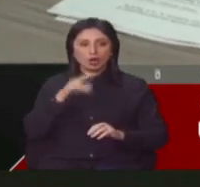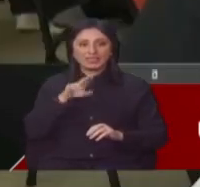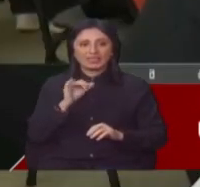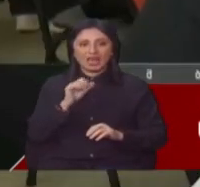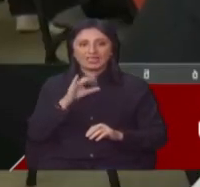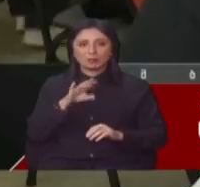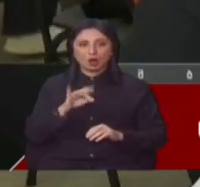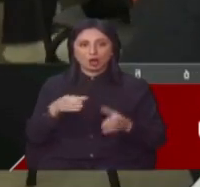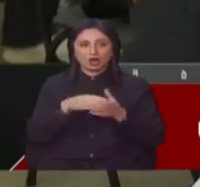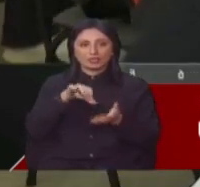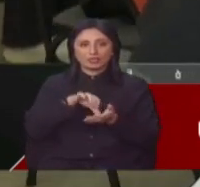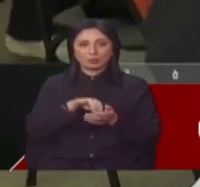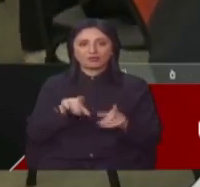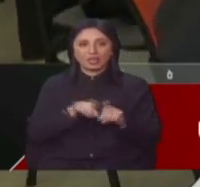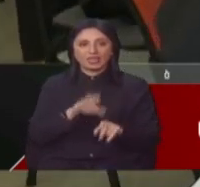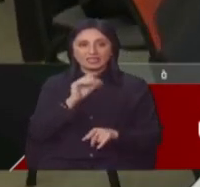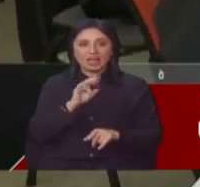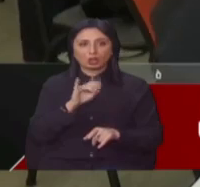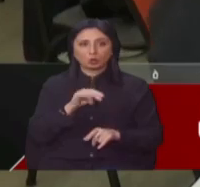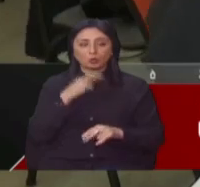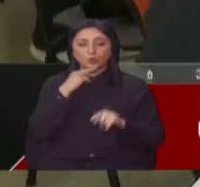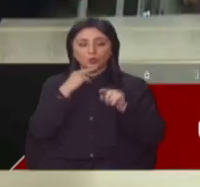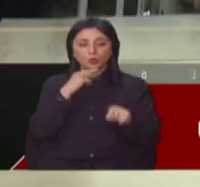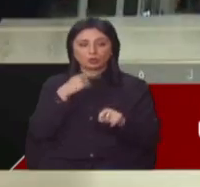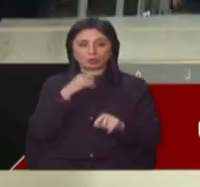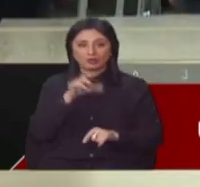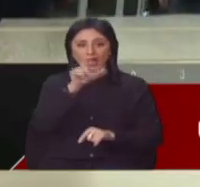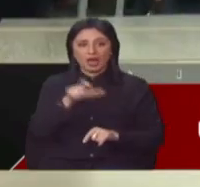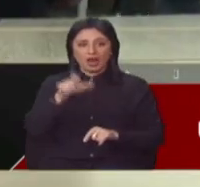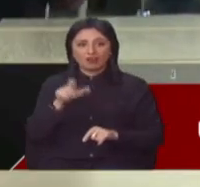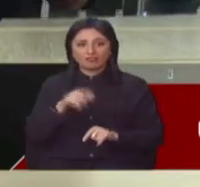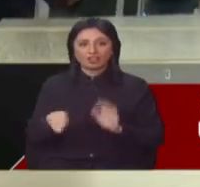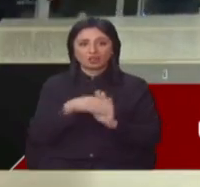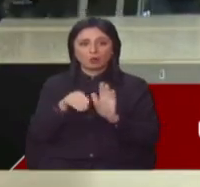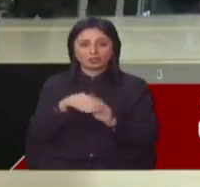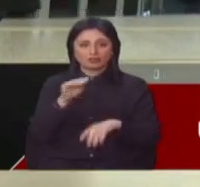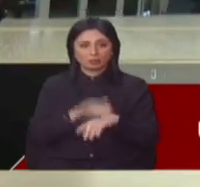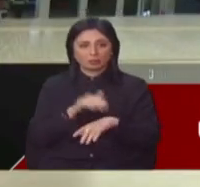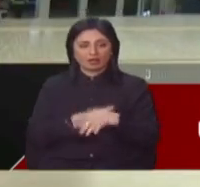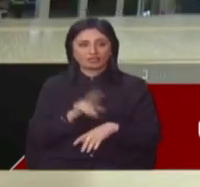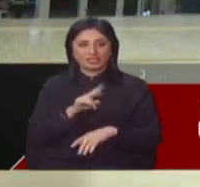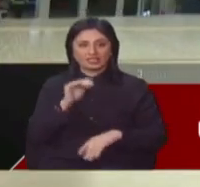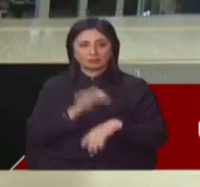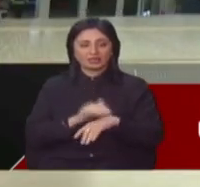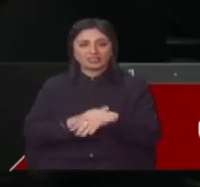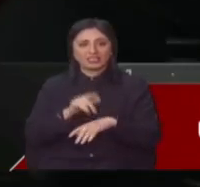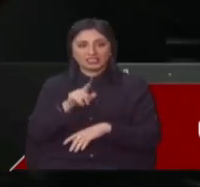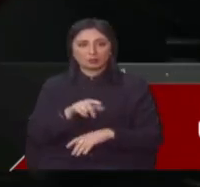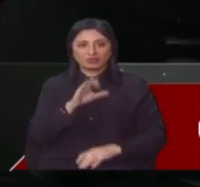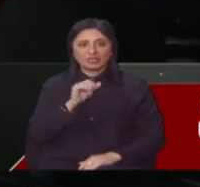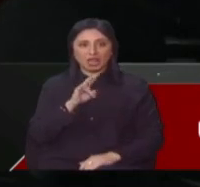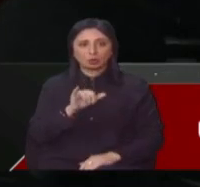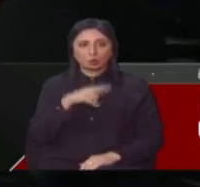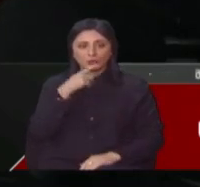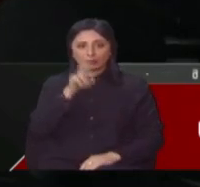დიასპორის წარმომადგენლებს, ასევე სანდუმ კვლავ გაამახვილა ყურადღება ამ მომრჩეველთა მოსყიდვის ფაქტებზე, რისი მტკიცებულებებიც, როგორც სანდუ